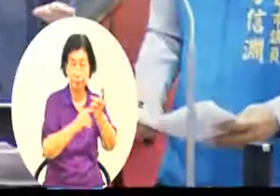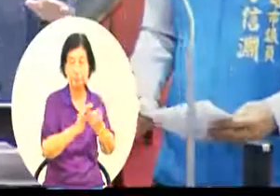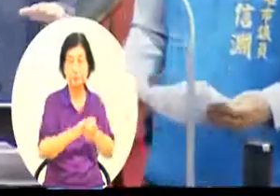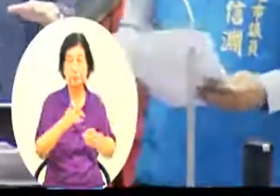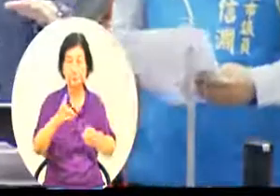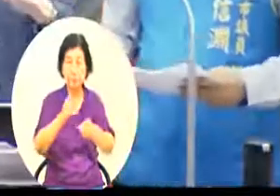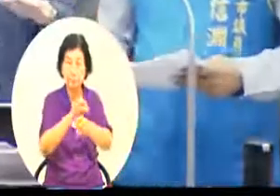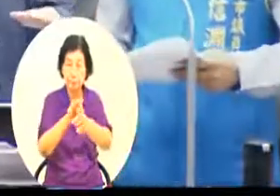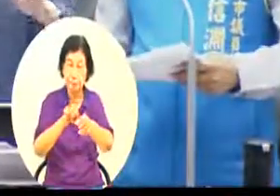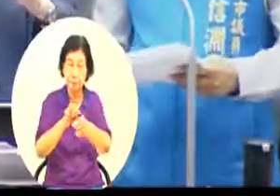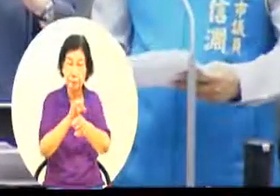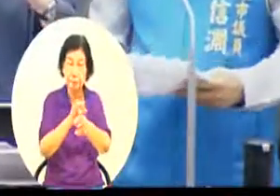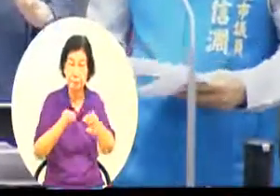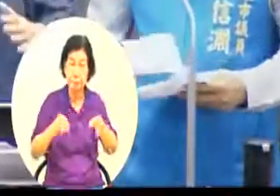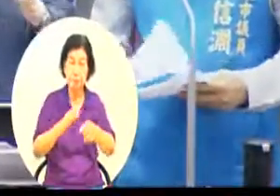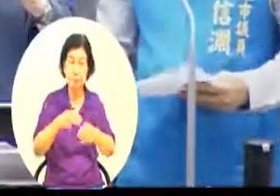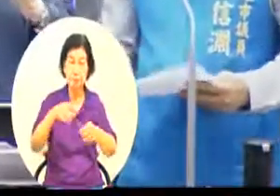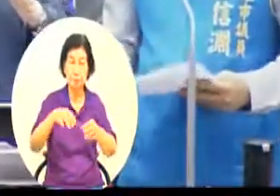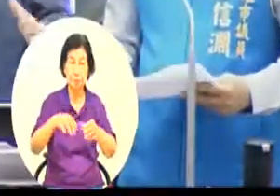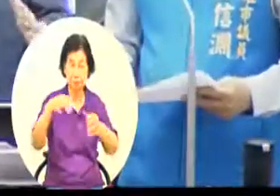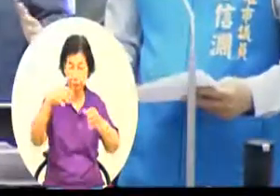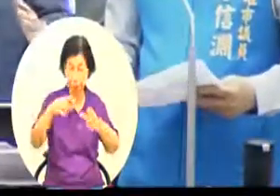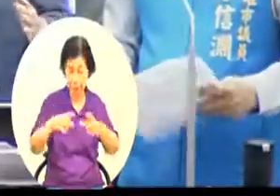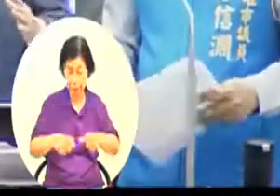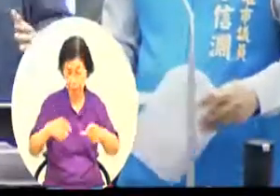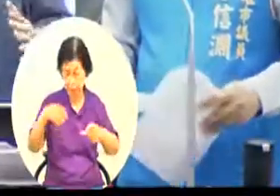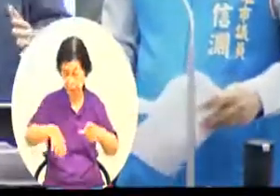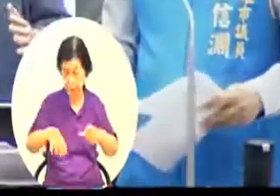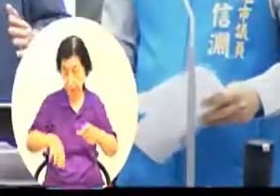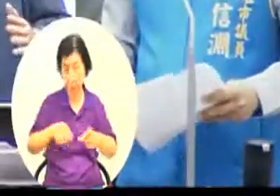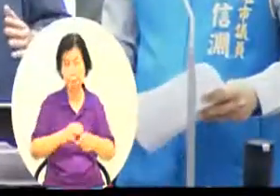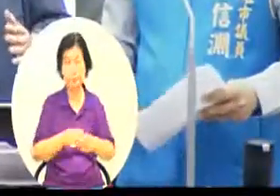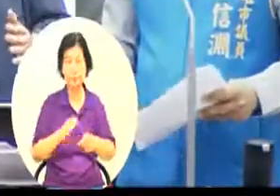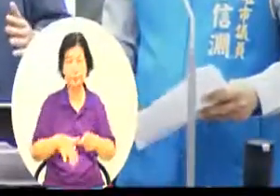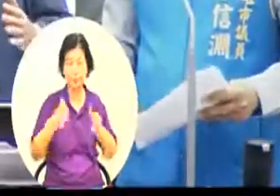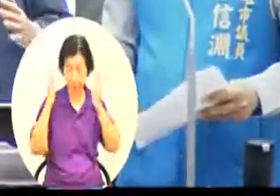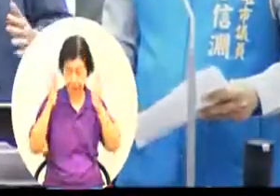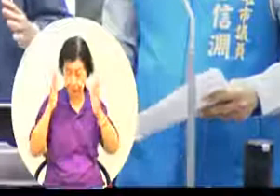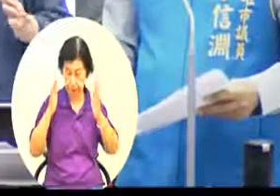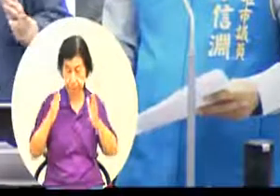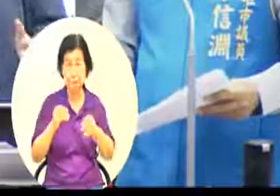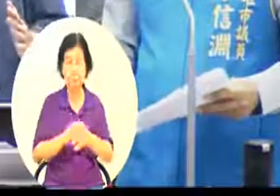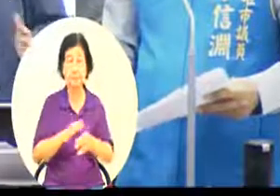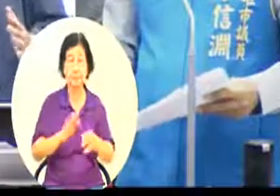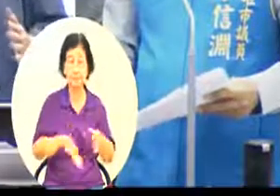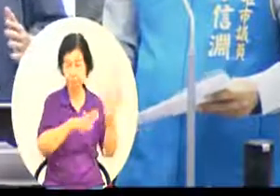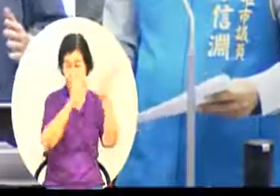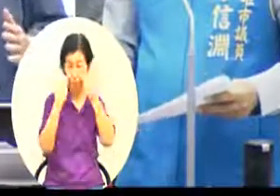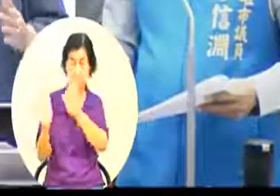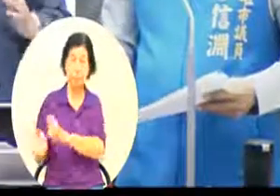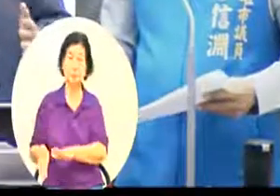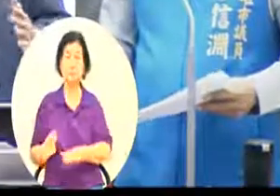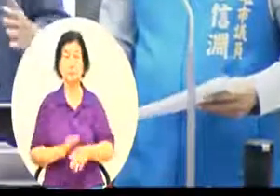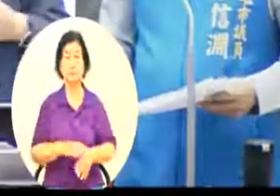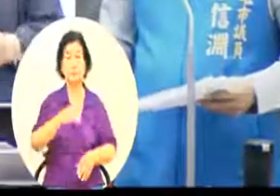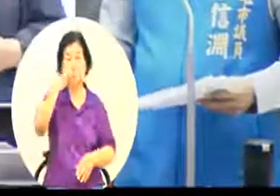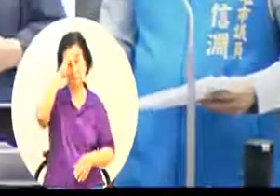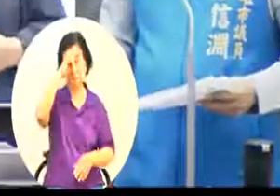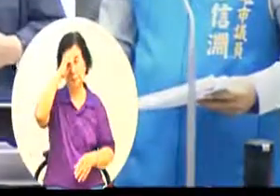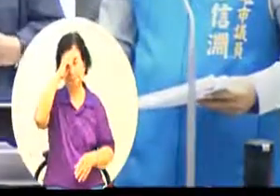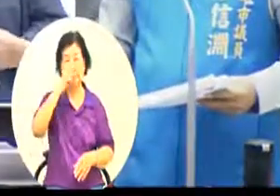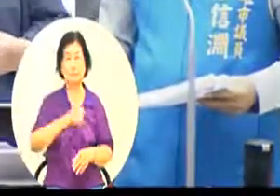是抱着一个非常乐观正面的态度，期待，也盼